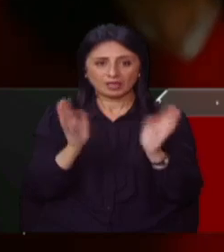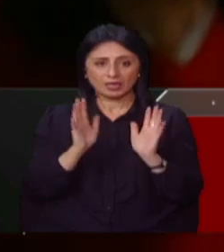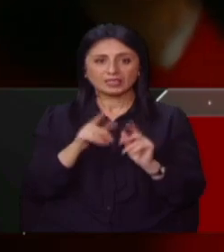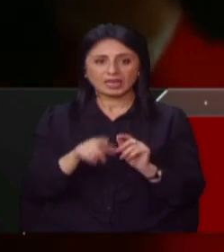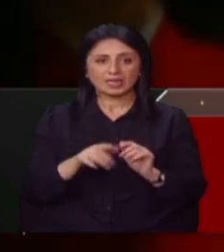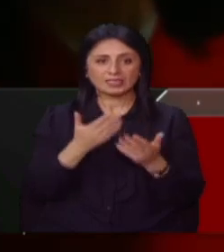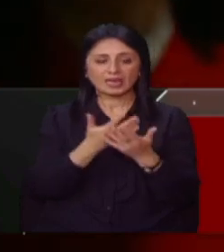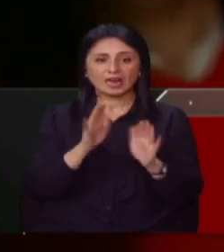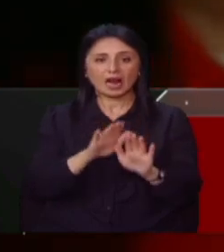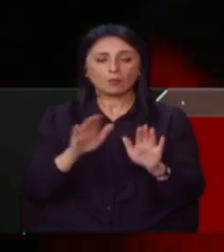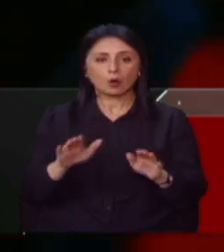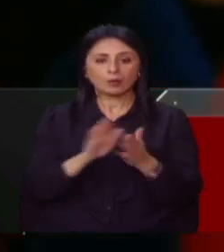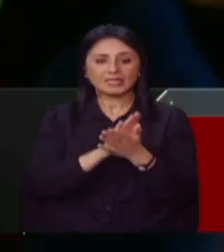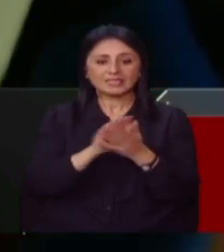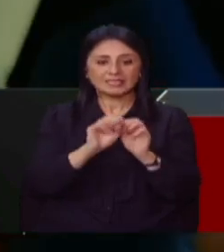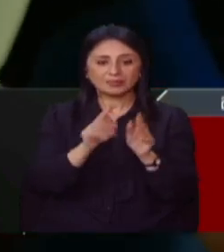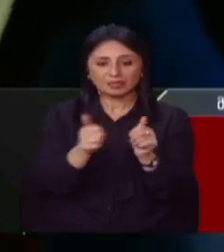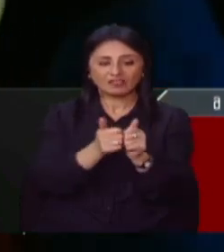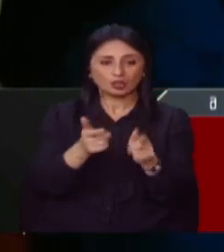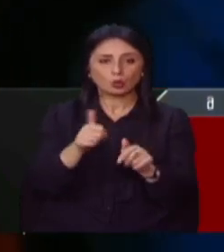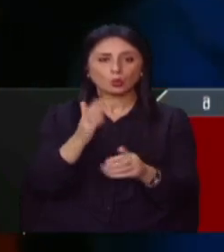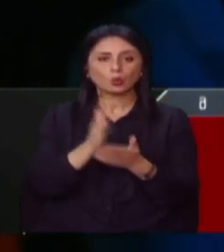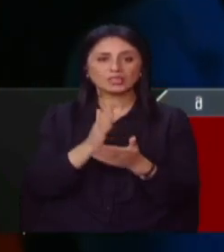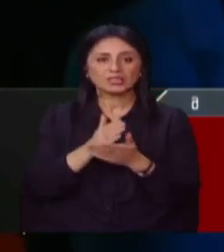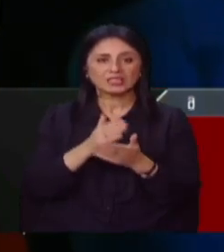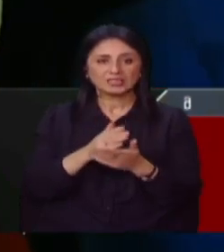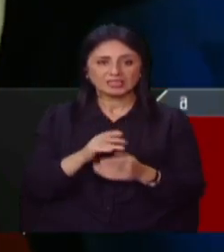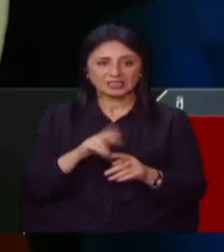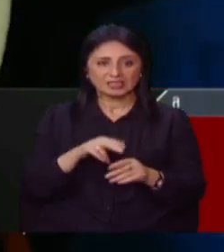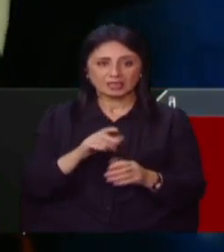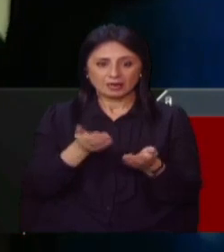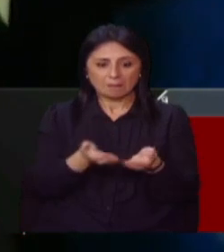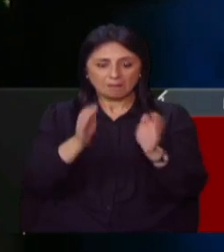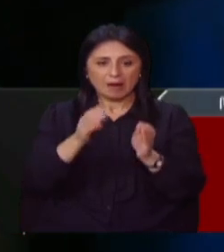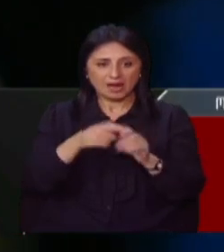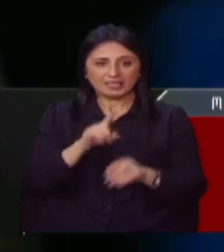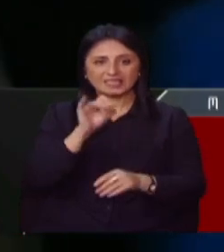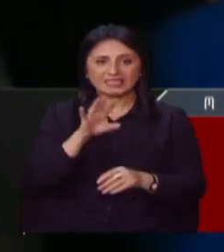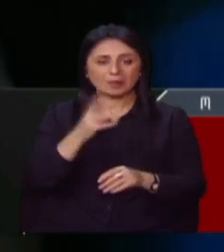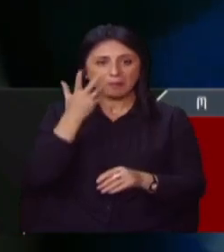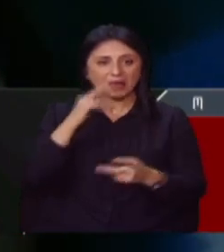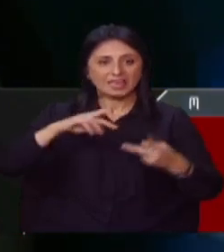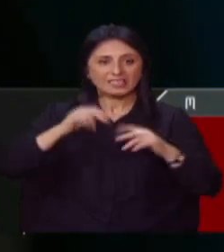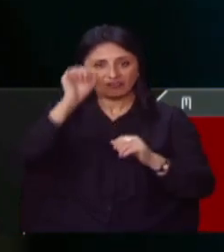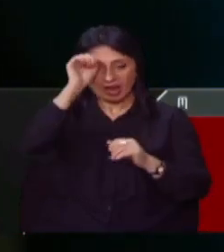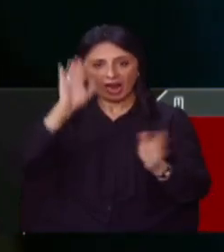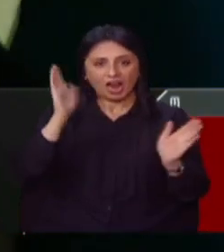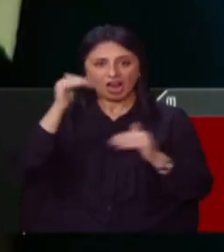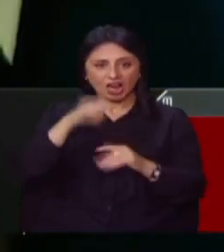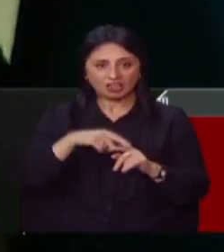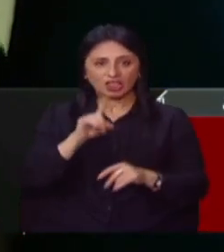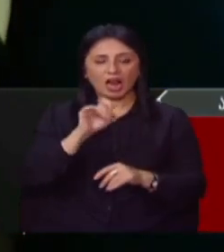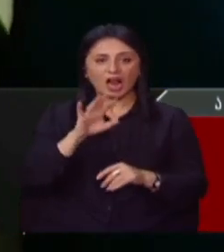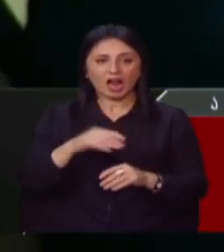is gamoipina, iseti, setmindebis gverdit, rogorits aris, bedis, barzimi, zarzmis, perisualebis khati, anchis khati,